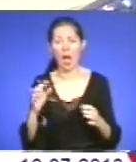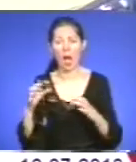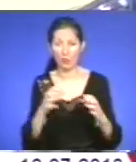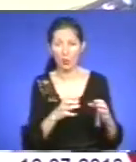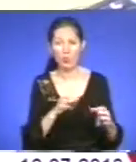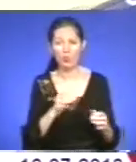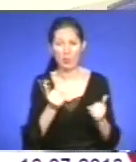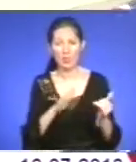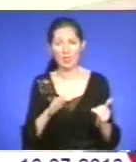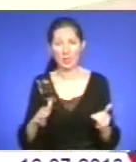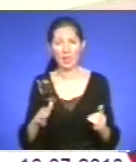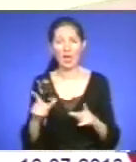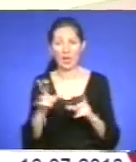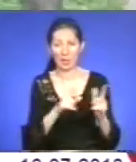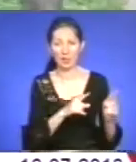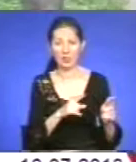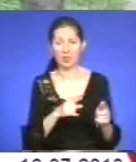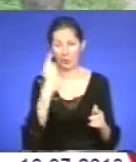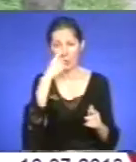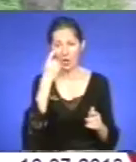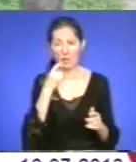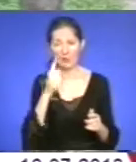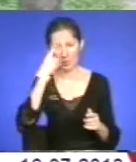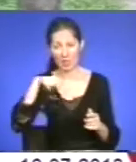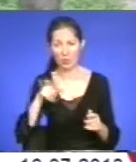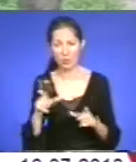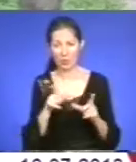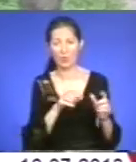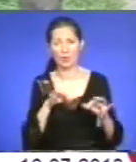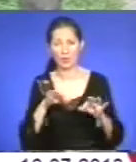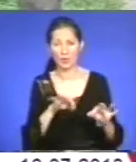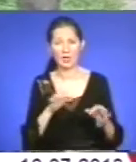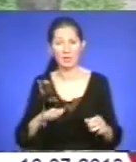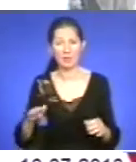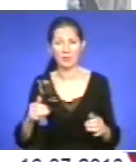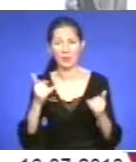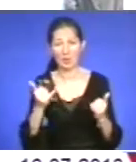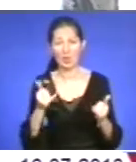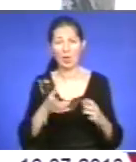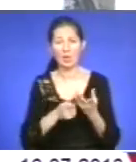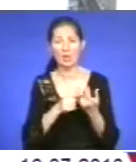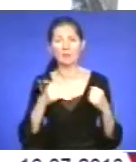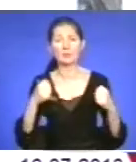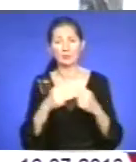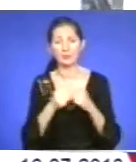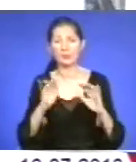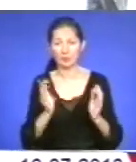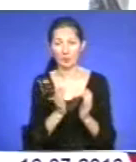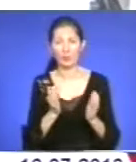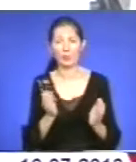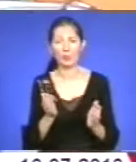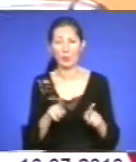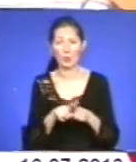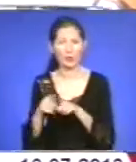і знати, що буде везти дітей. На сьогодні кількість ДТП зменшилась порівняно з минулими роками, але наслідки тих, що